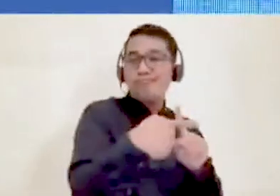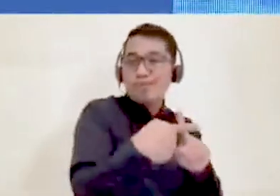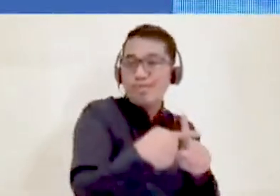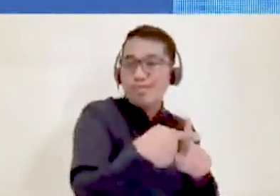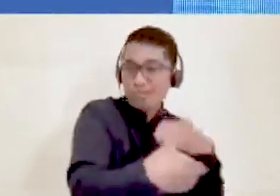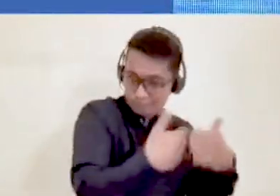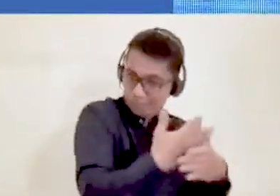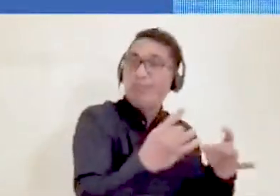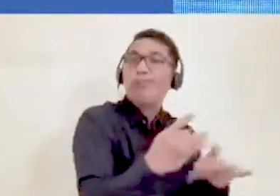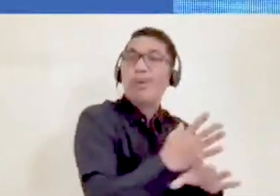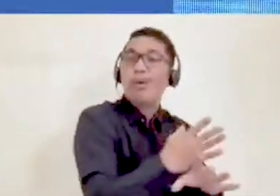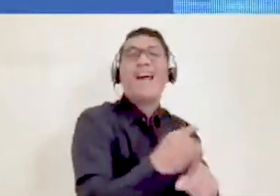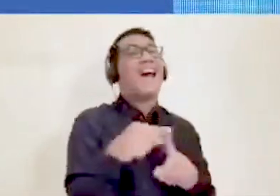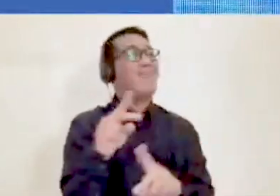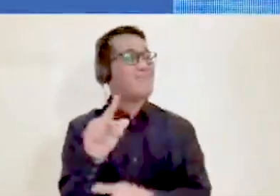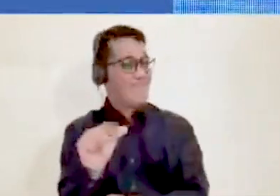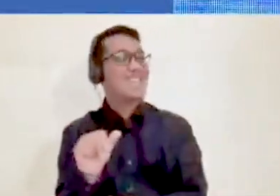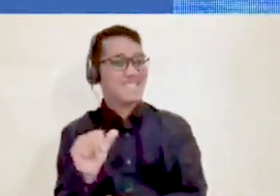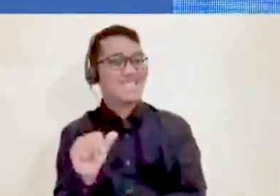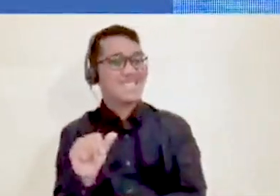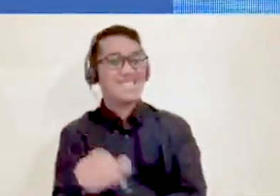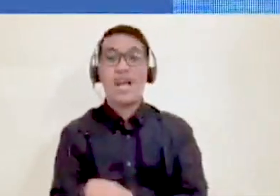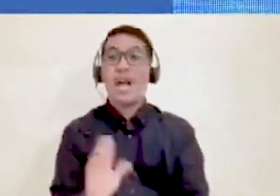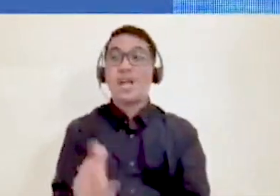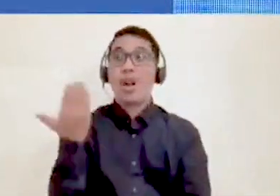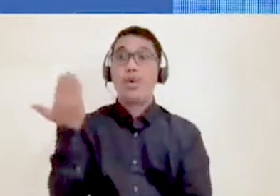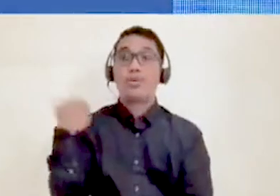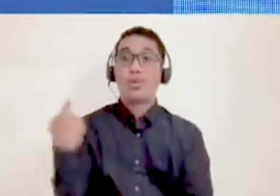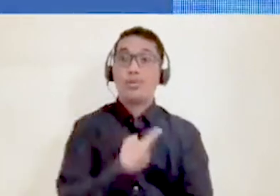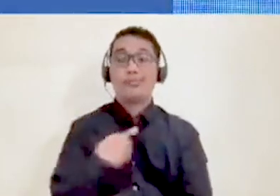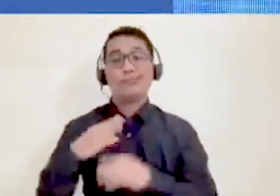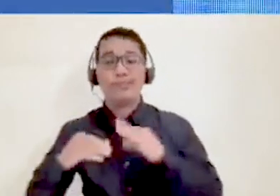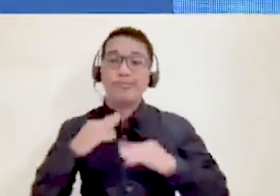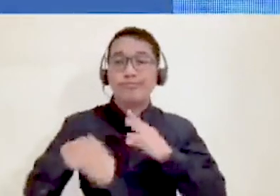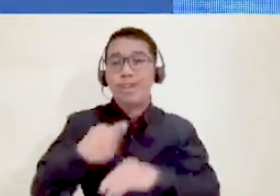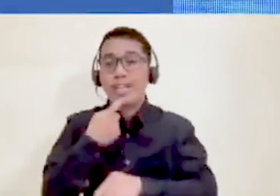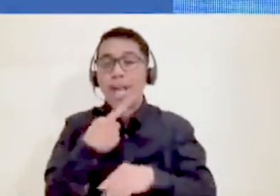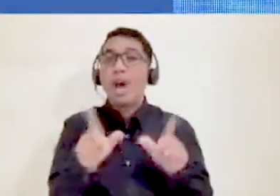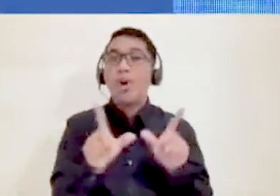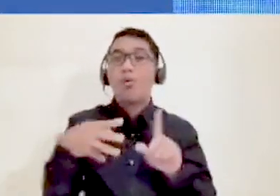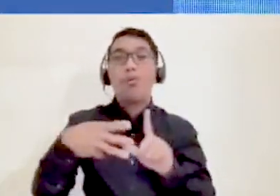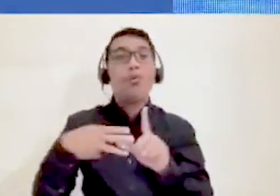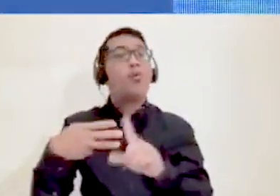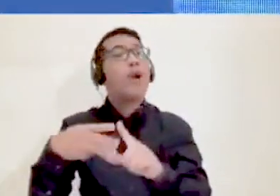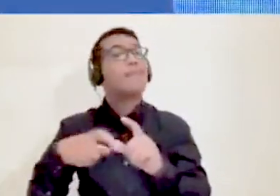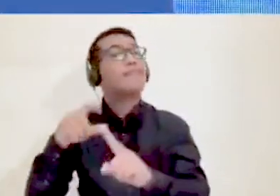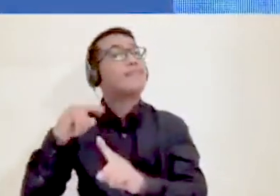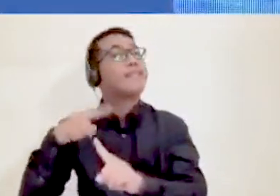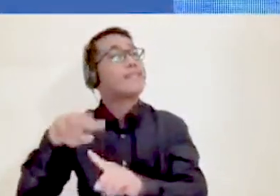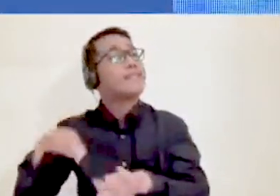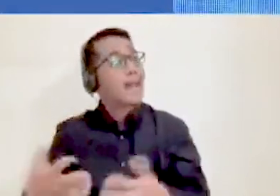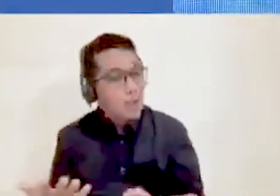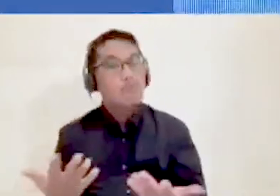channel Hai kalau dulu kita masih berbicara tentang website social media